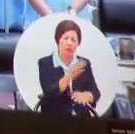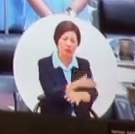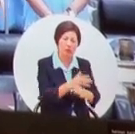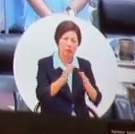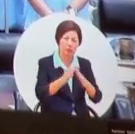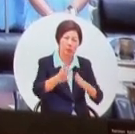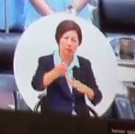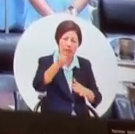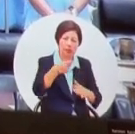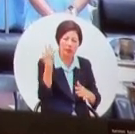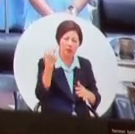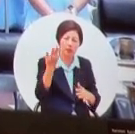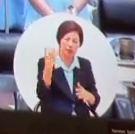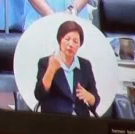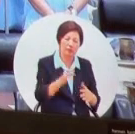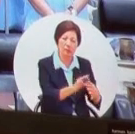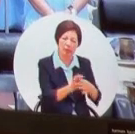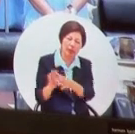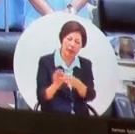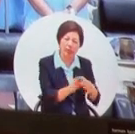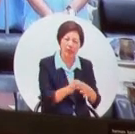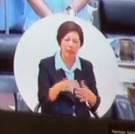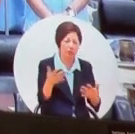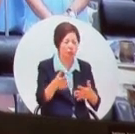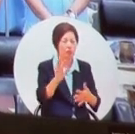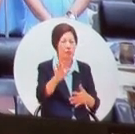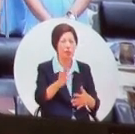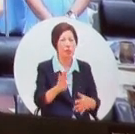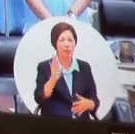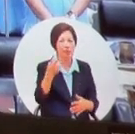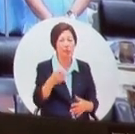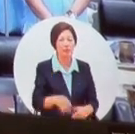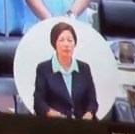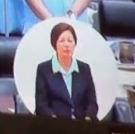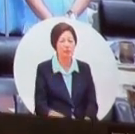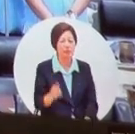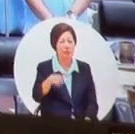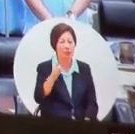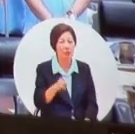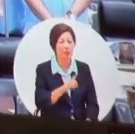大的问题，但至少人家的这个